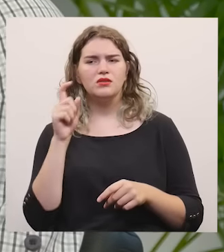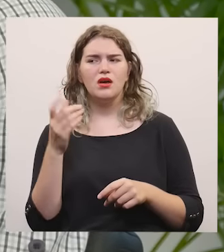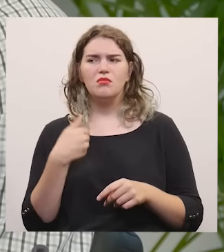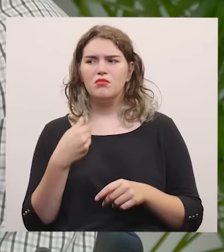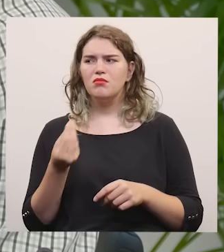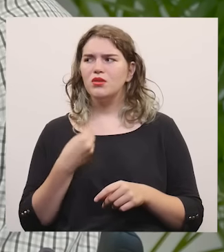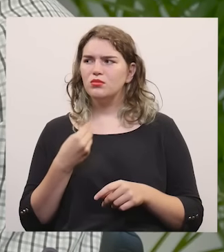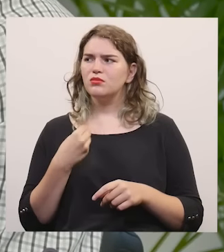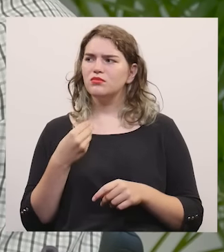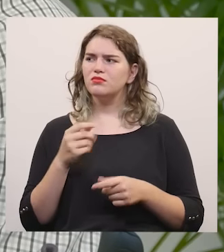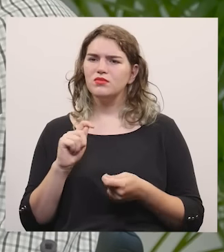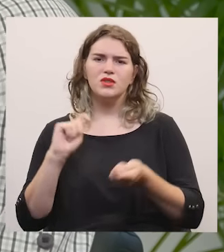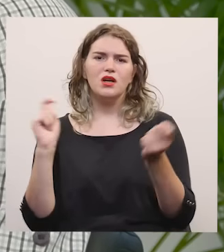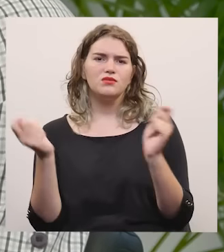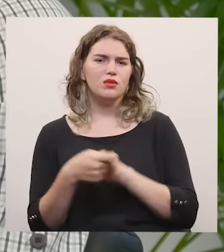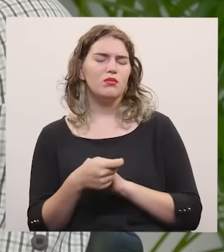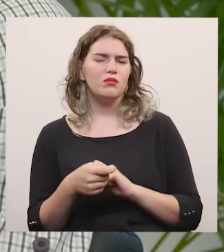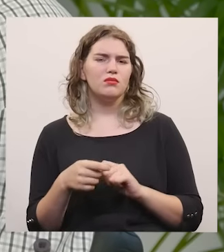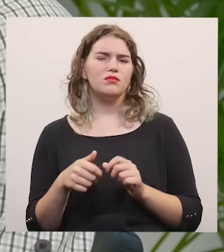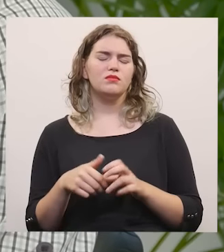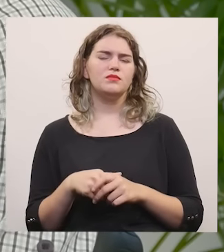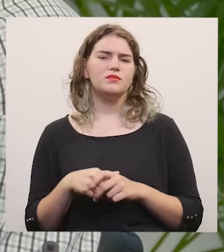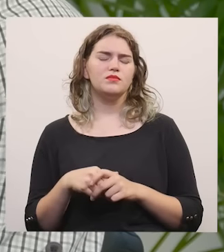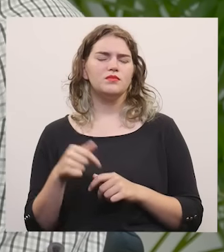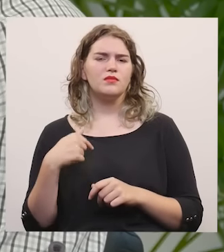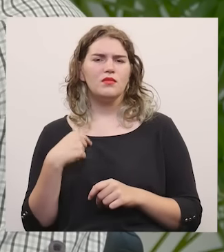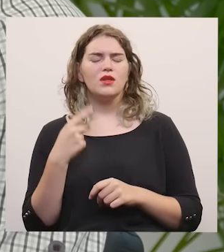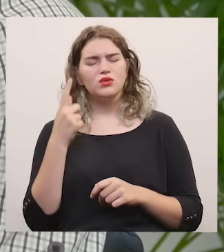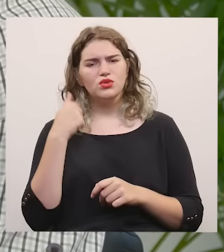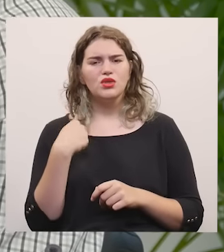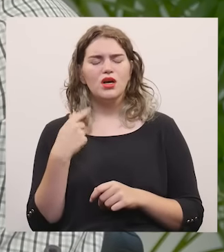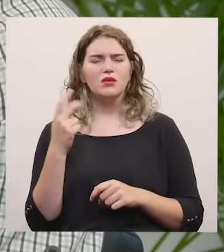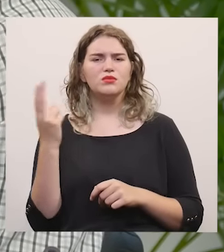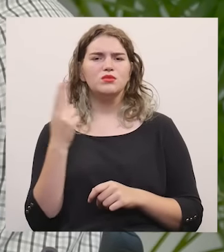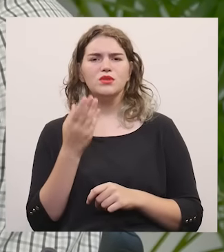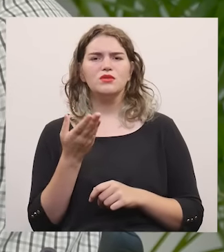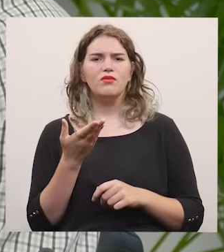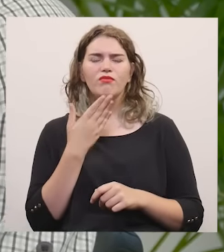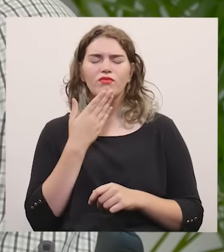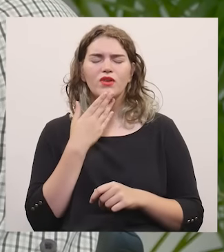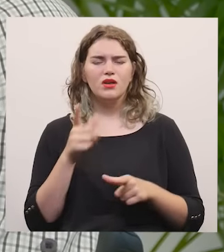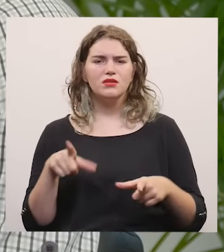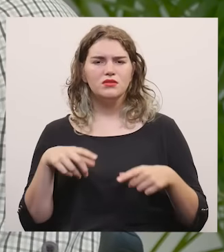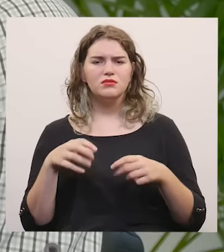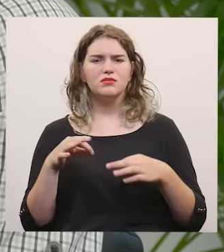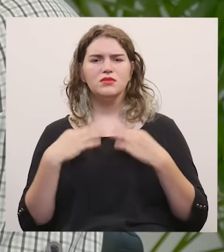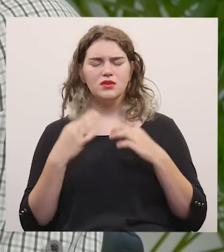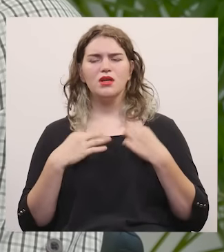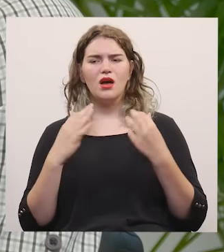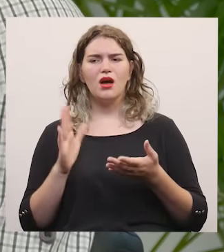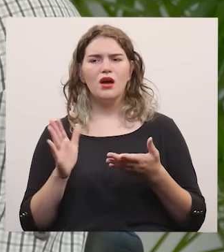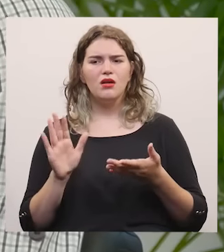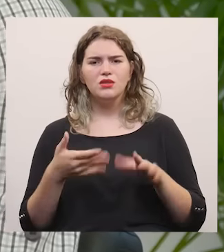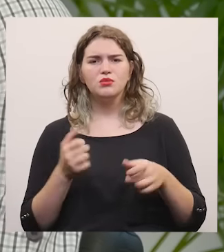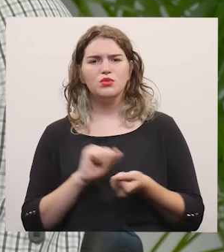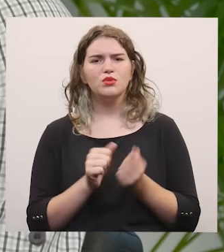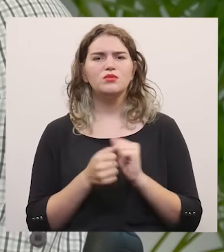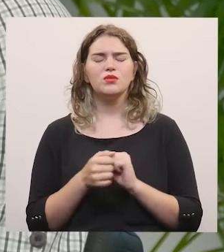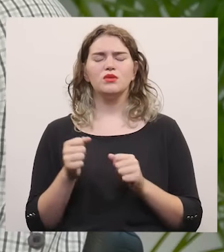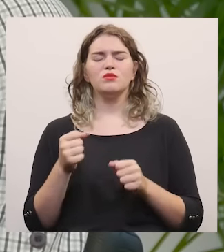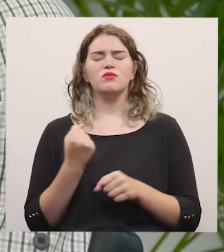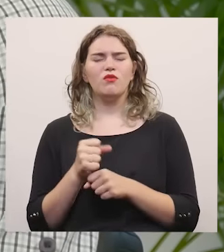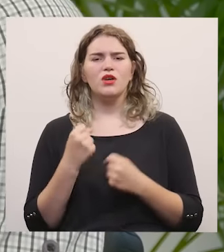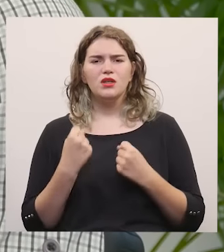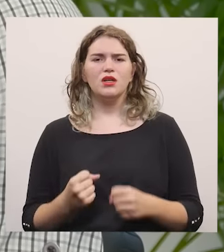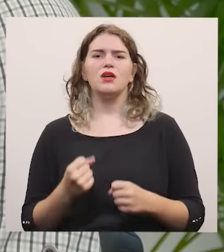pur și simplu pentru mine o transformare. Am știut că Dumnezeu îmi vorbește, am știut că Dumnezeu mă vrea sănătos, a început lupta mea. Și a fost o